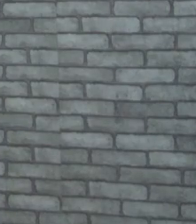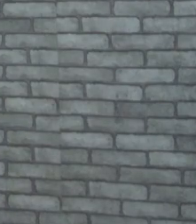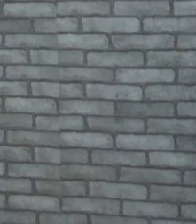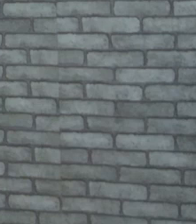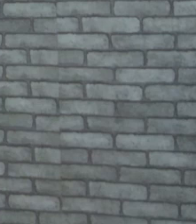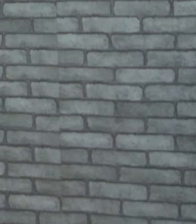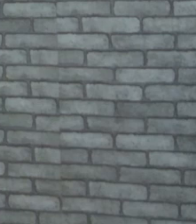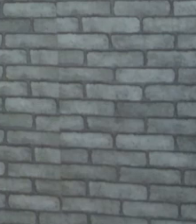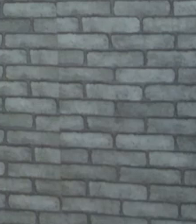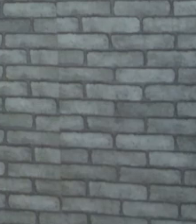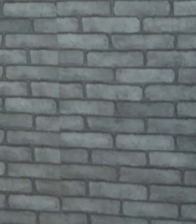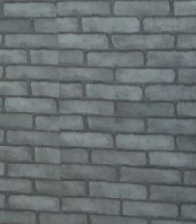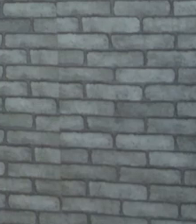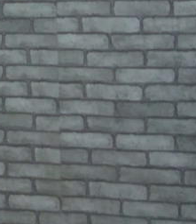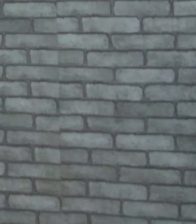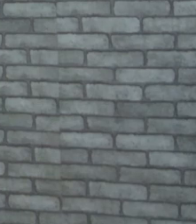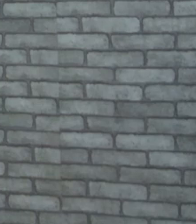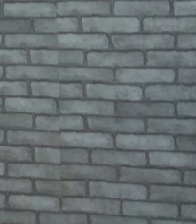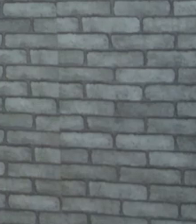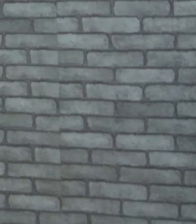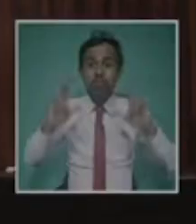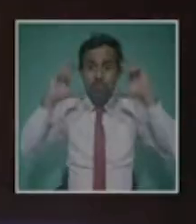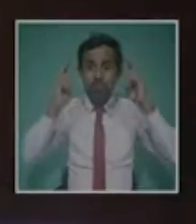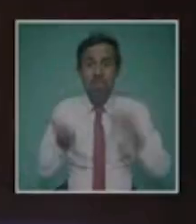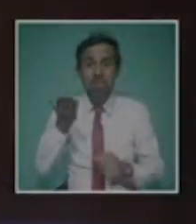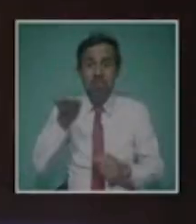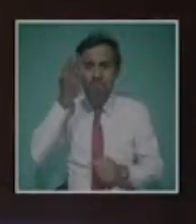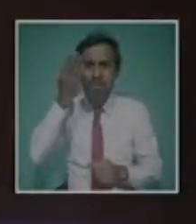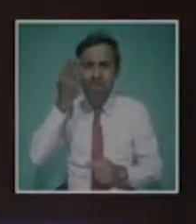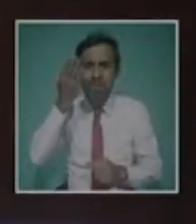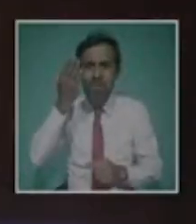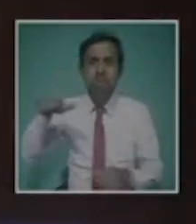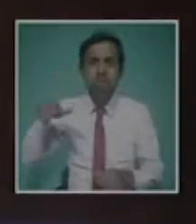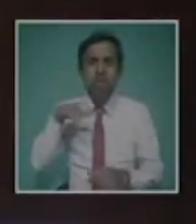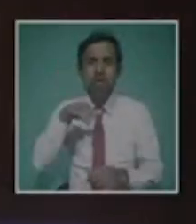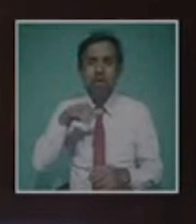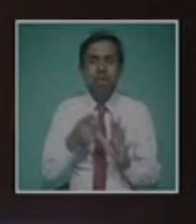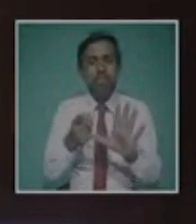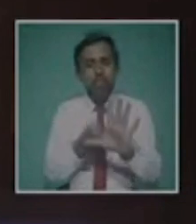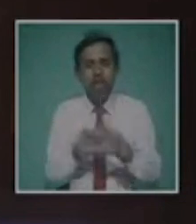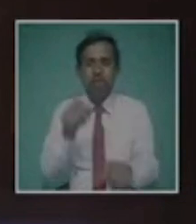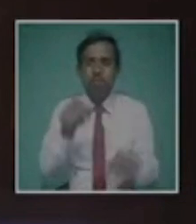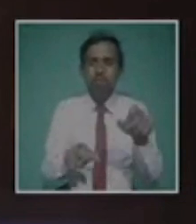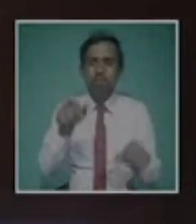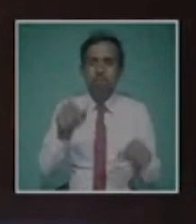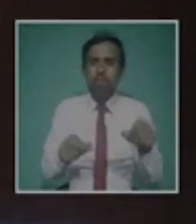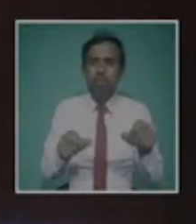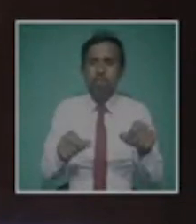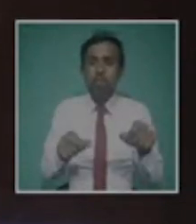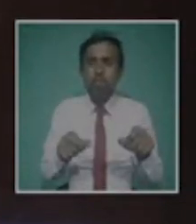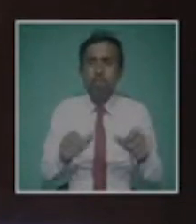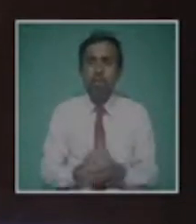மாவட்டத்தில் கூட போதைப் பொருட்கள் அதிகமாக யூஸ் பண்றாங்க அப்படிங்கிற விஷயத்த சொல்லியிருந்தாரு. குறிப்பாக இன்று இளைஞர்கள் பாதிக்கப்படுகின்ற அல்லது